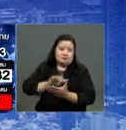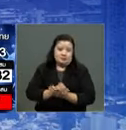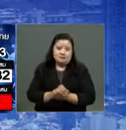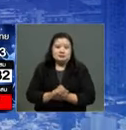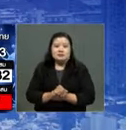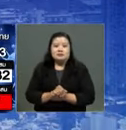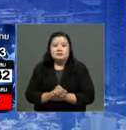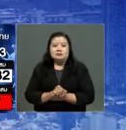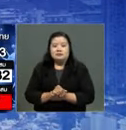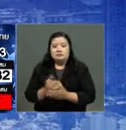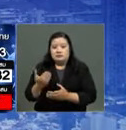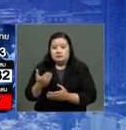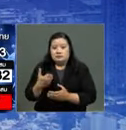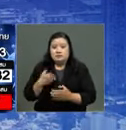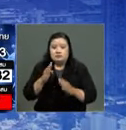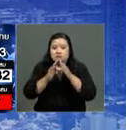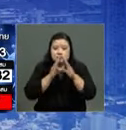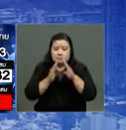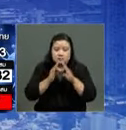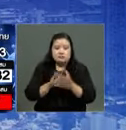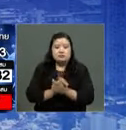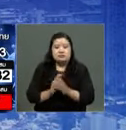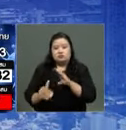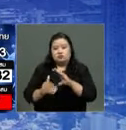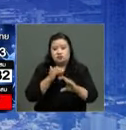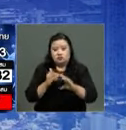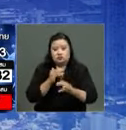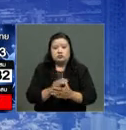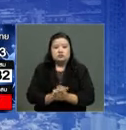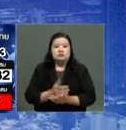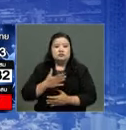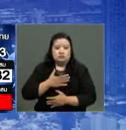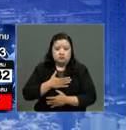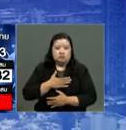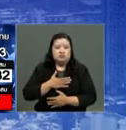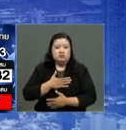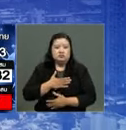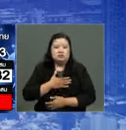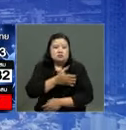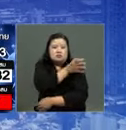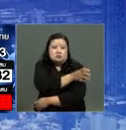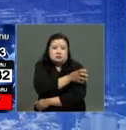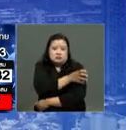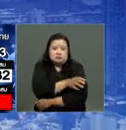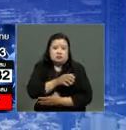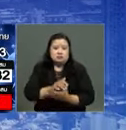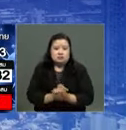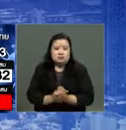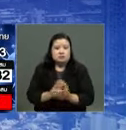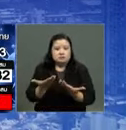ล้านข้อทุกข้อมูลแล้วจะไม่เคยใช้งานเนื่องจากยังไม่มีผู้ติดเชื้ออยู่ขึ้นอยู่ในระบบไทยชนะเราครับคำสุดท้ายแล้วตอนนี้มีคนหลายคนเนี่ยส่งข้อความมาในFacebook Liteนะครับบอกว่าสาวกแอปเปิลอย่างผม iOSแบบนี้เมื่อไหร่จะได้ใช้ไทยชนะฮะคือทางทีมงานก็ไม่ได้นิ่งเดียวนี่ไงนะนี่